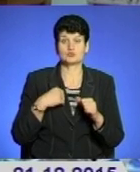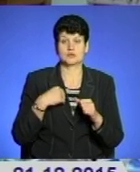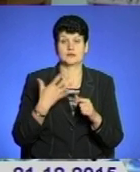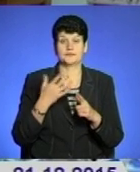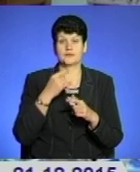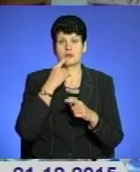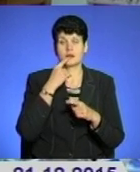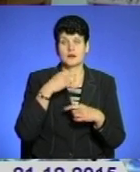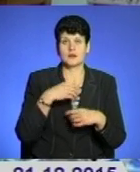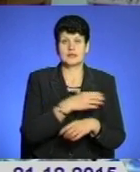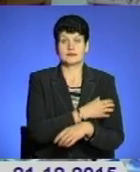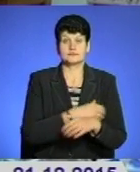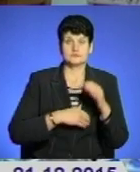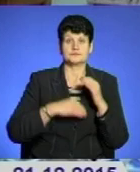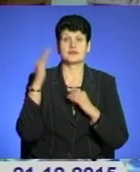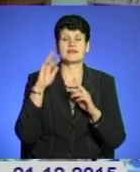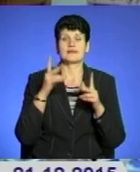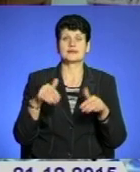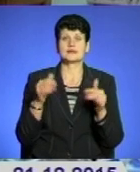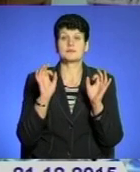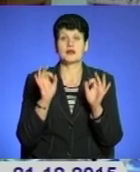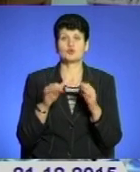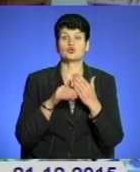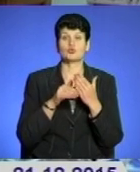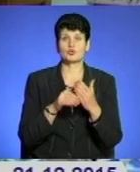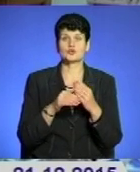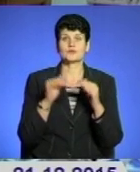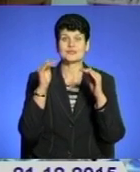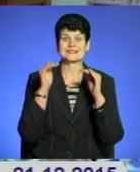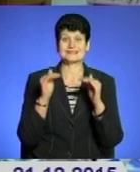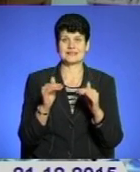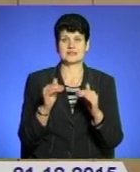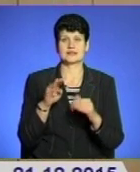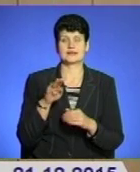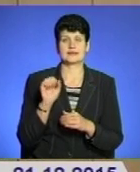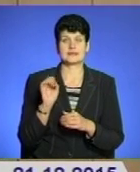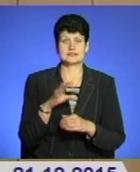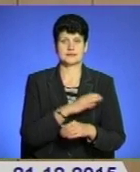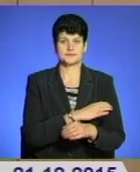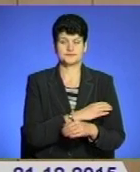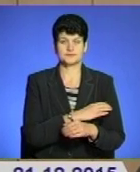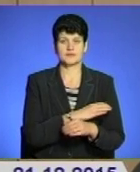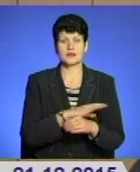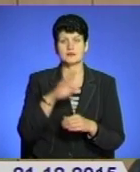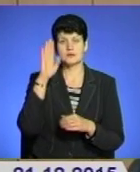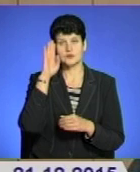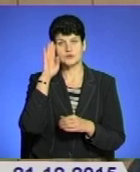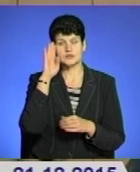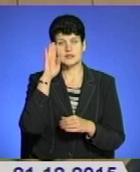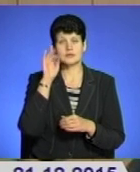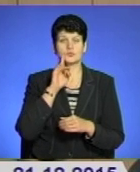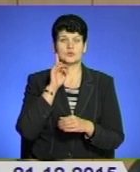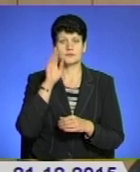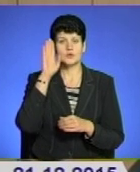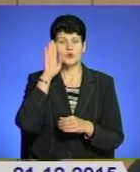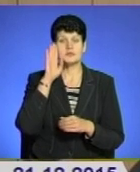гіпертонічний криз. Як ми маємо надати правильну допомогу, щоб його знизити артеріальний тиск? Солдати, хлопці молоді, вони ще набагато